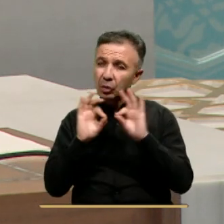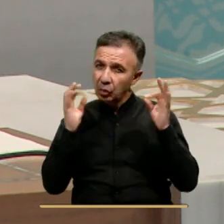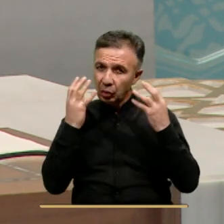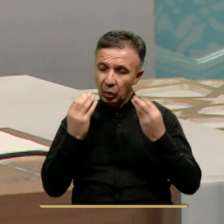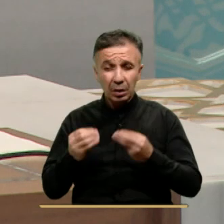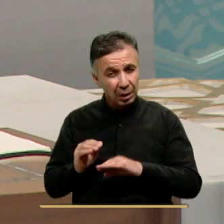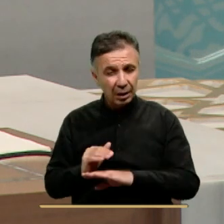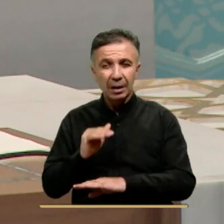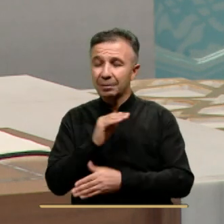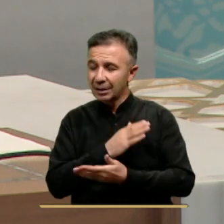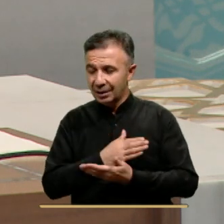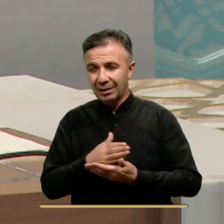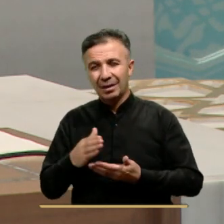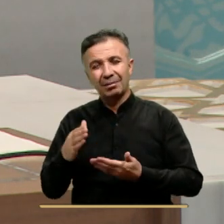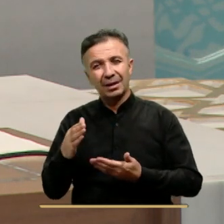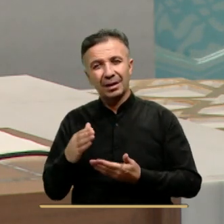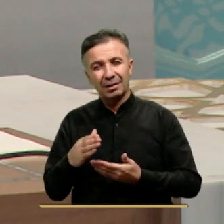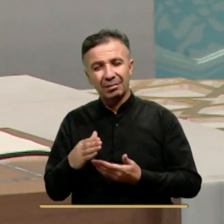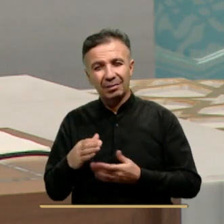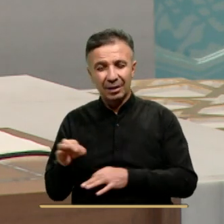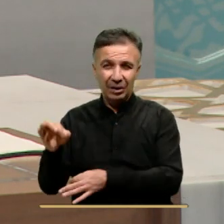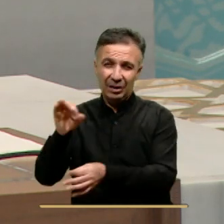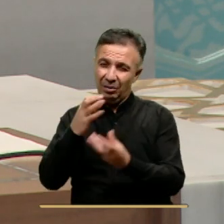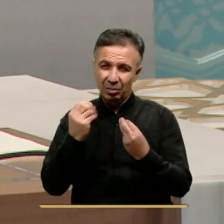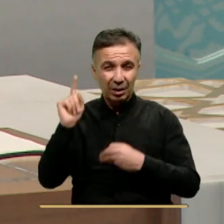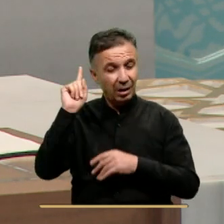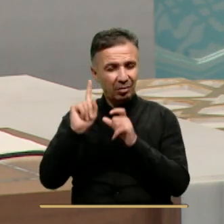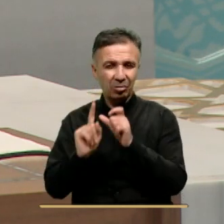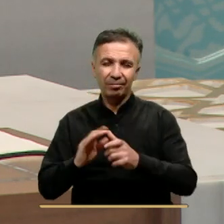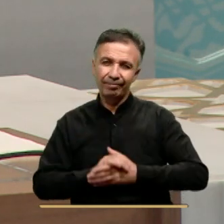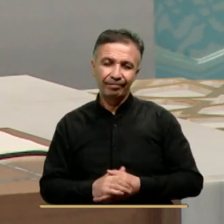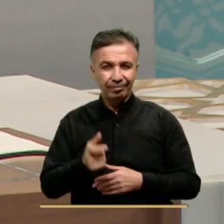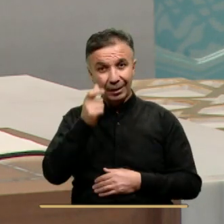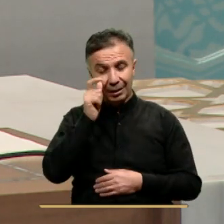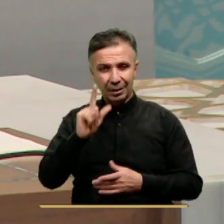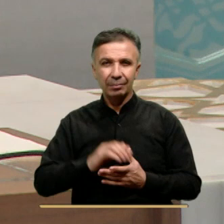hayatımızı devam edenlerden oluruz Allah muhafaza